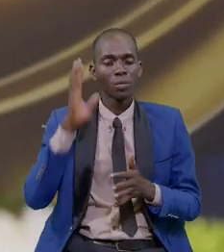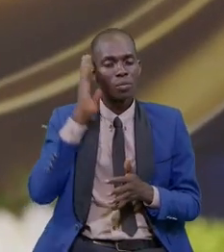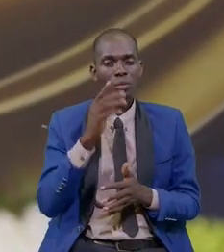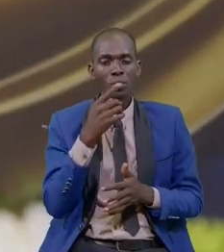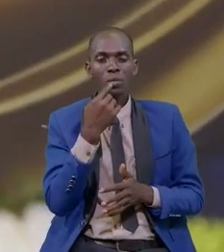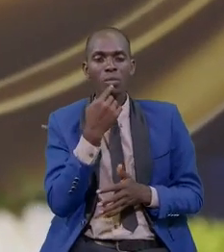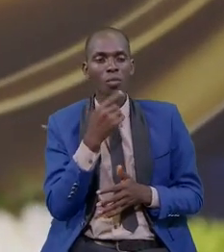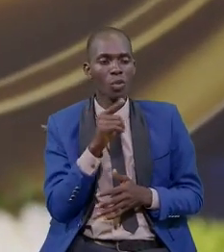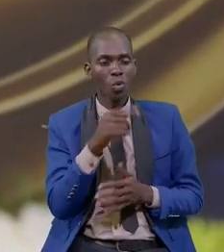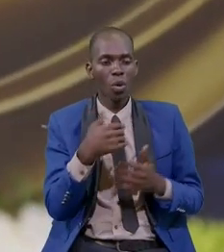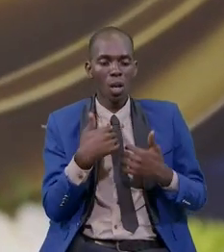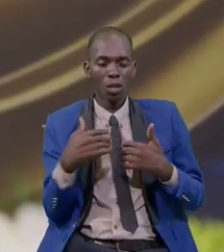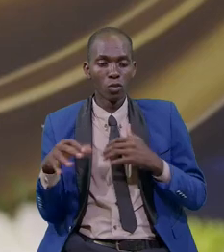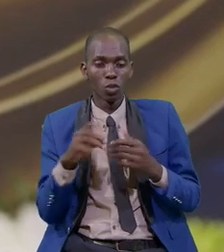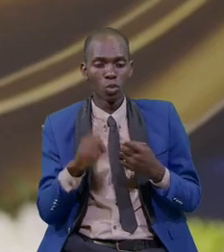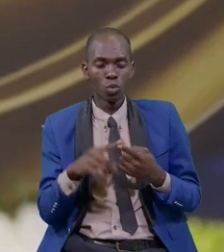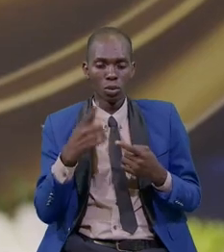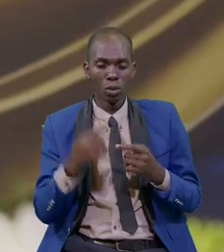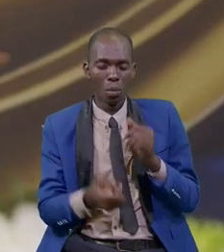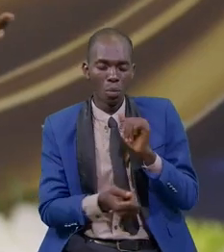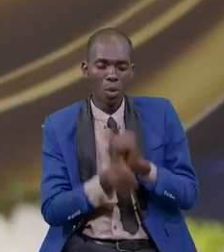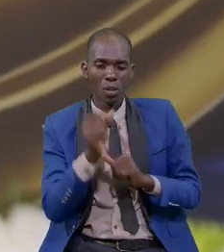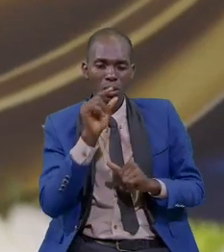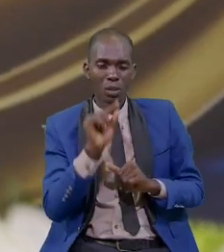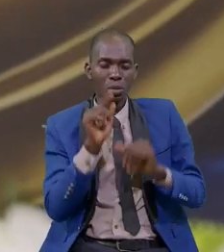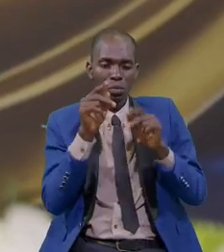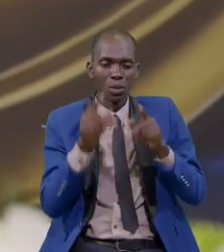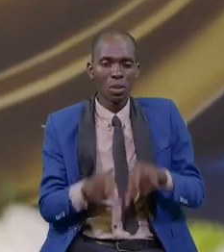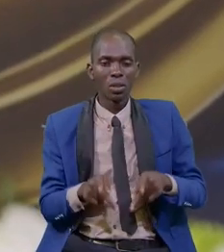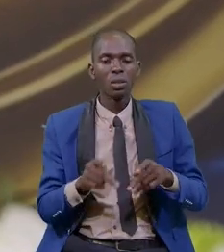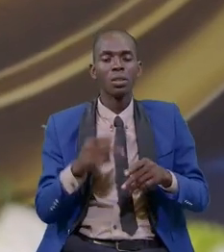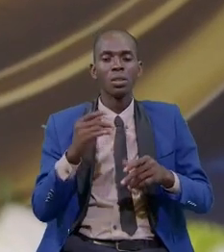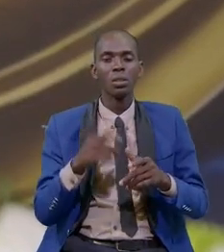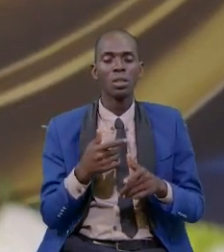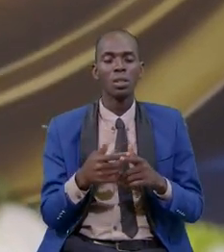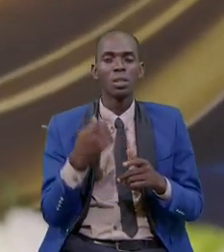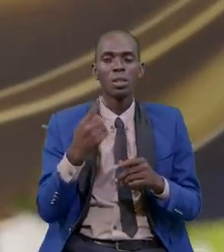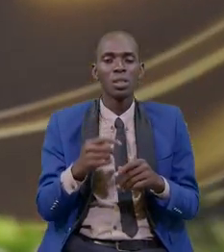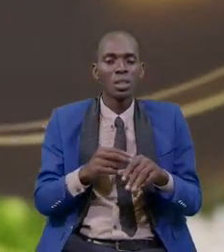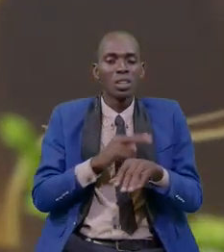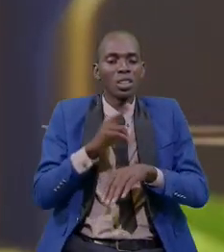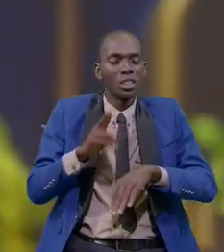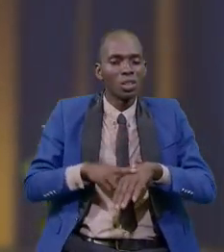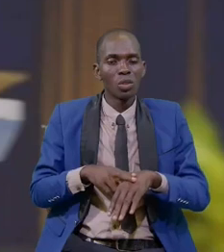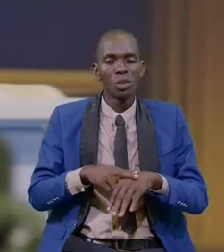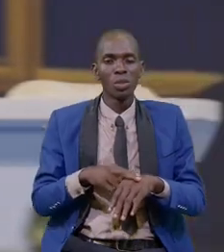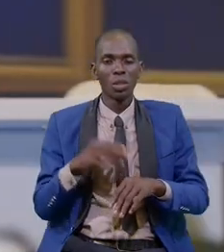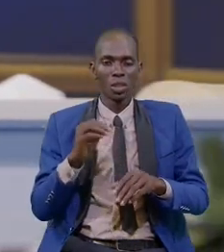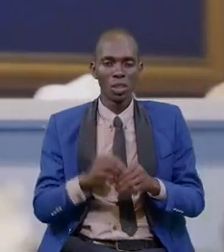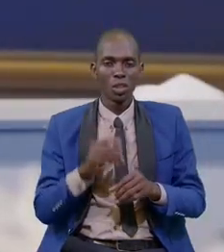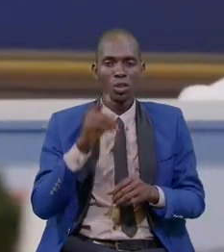cela au plus petit de mes frères. La nature en toi a été changé, transformé. Et à cause de